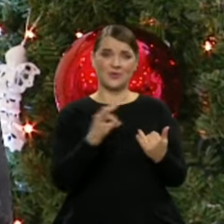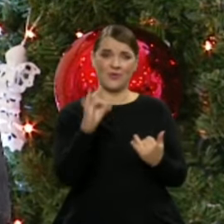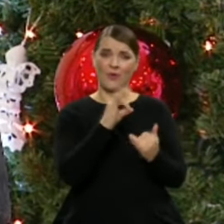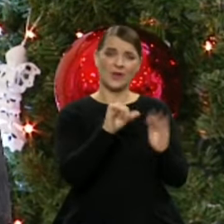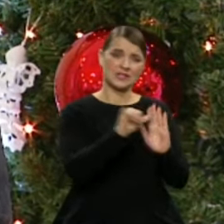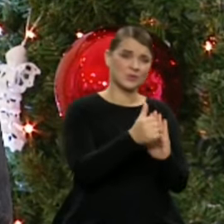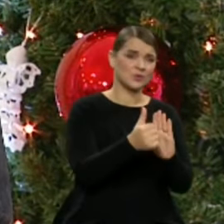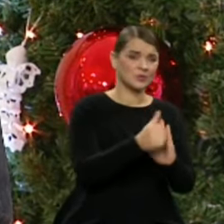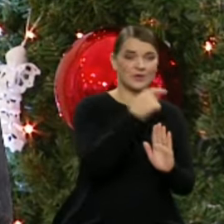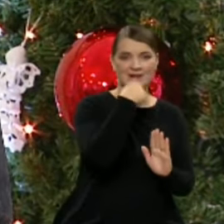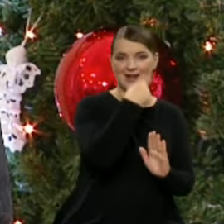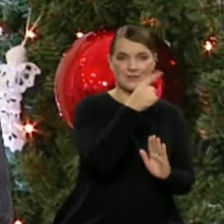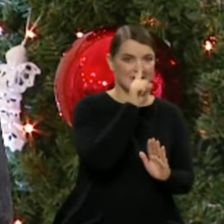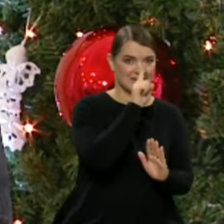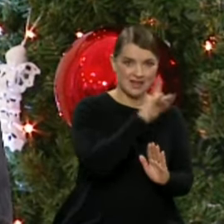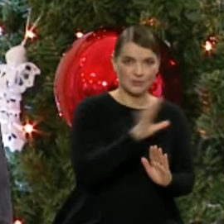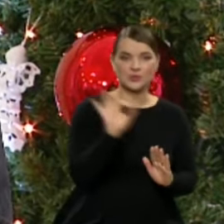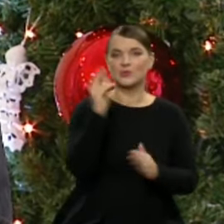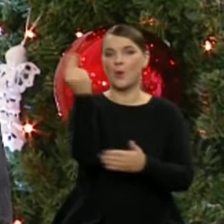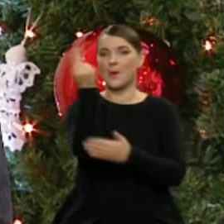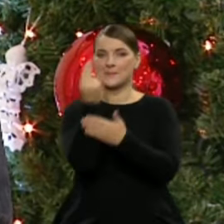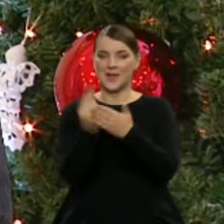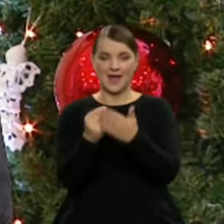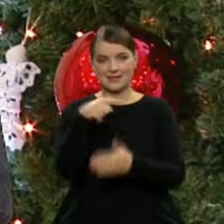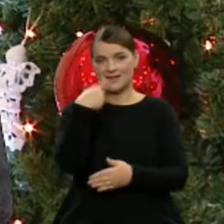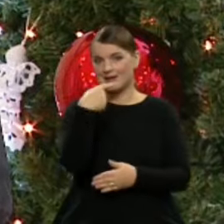apie skulptūras, nei apie menus.